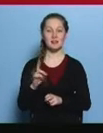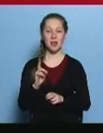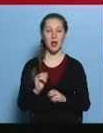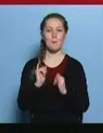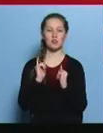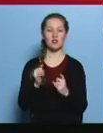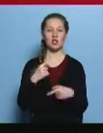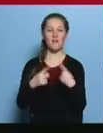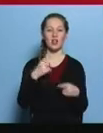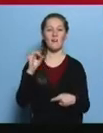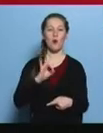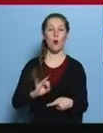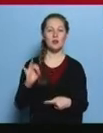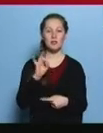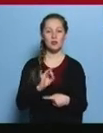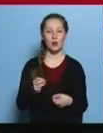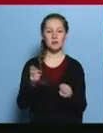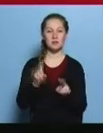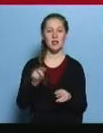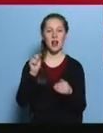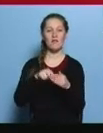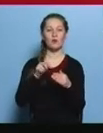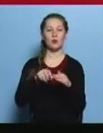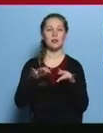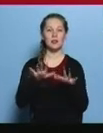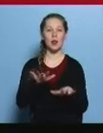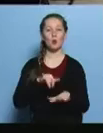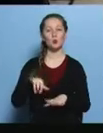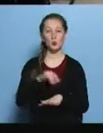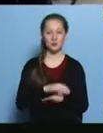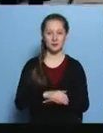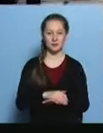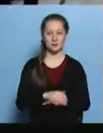истории специальных подразделений органов внутренних дел Удмуртии.